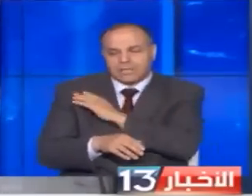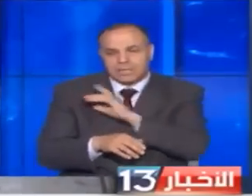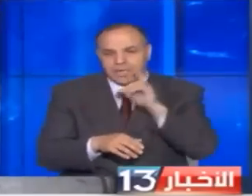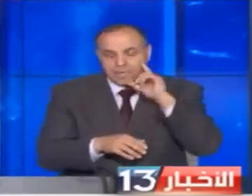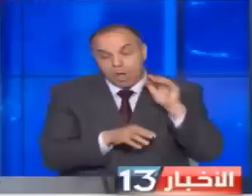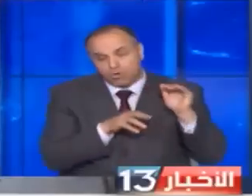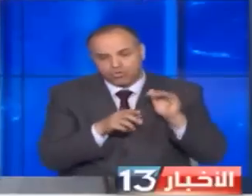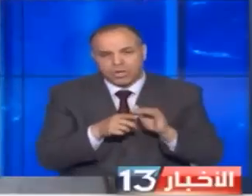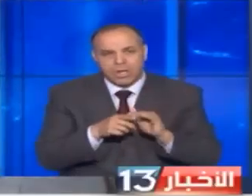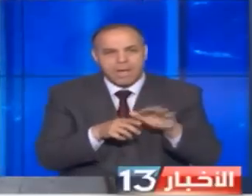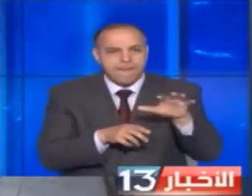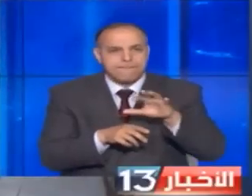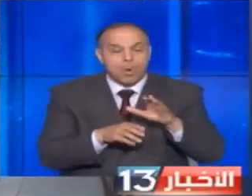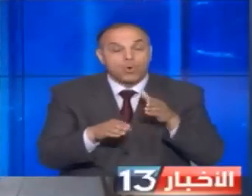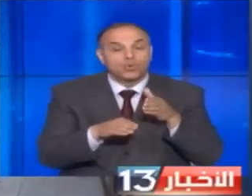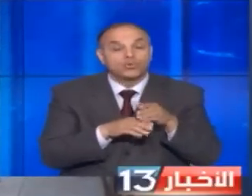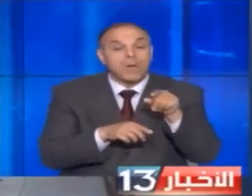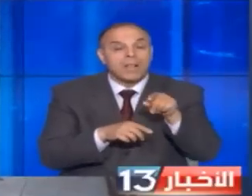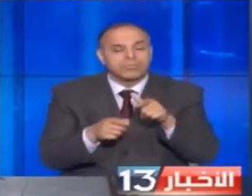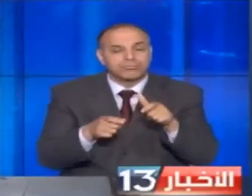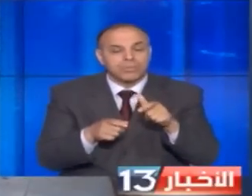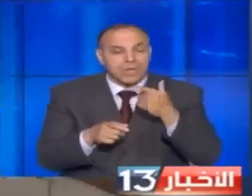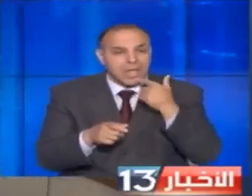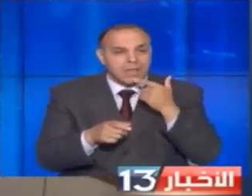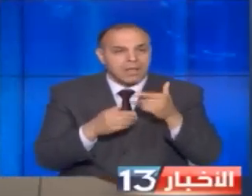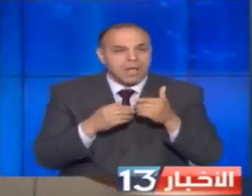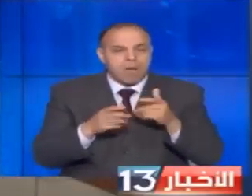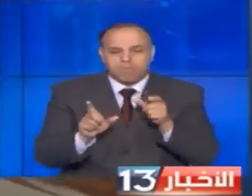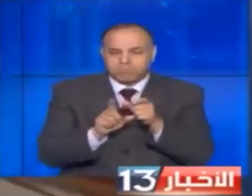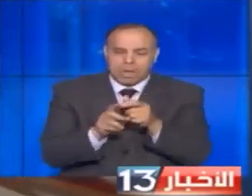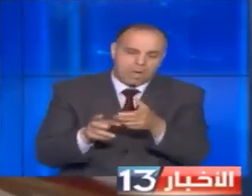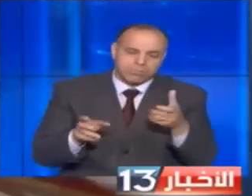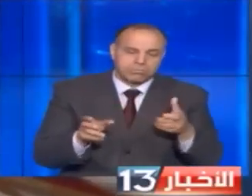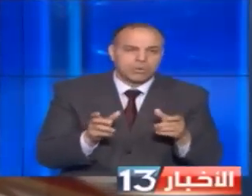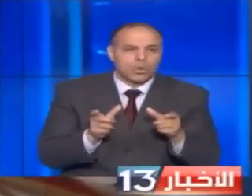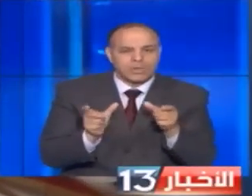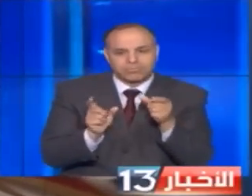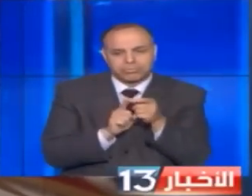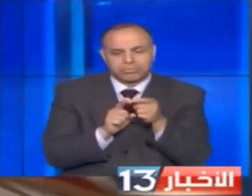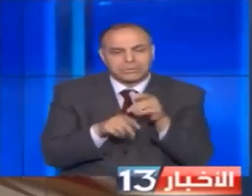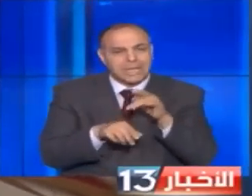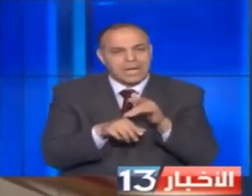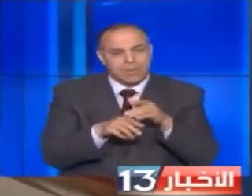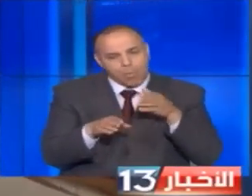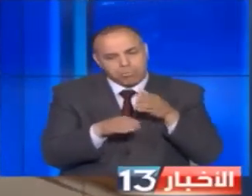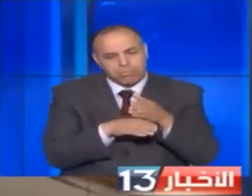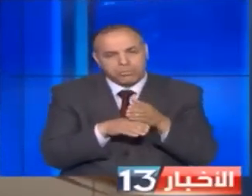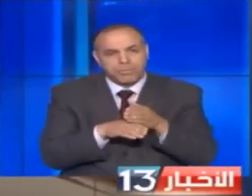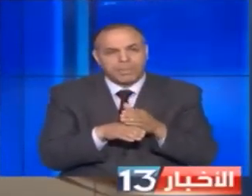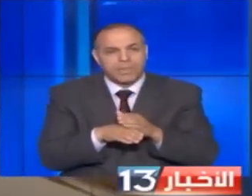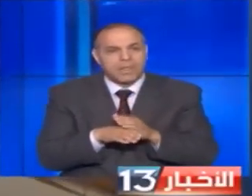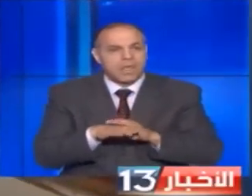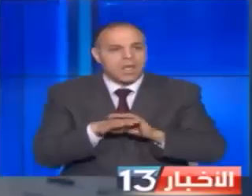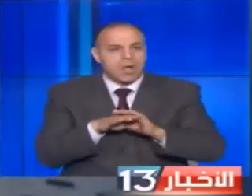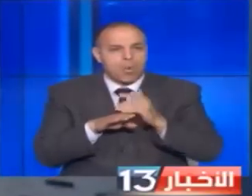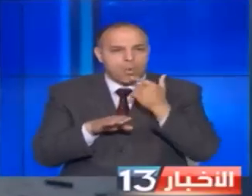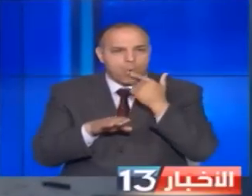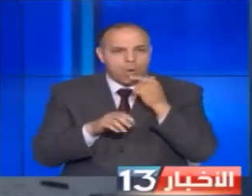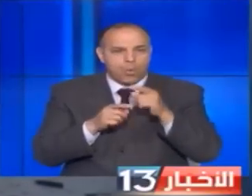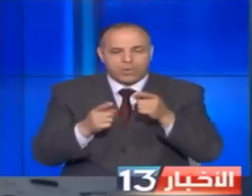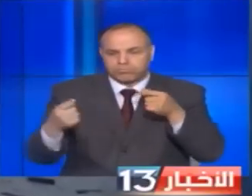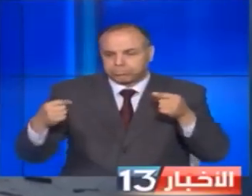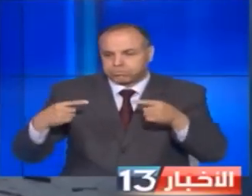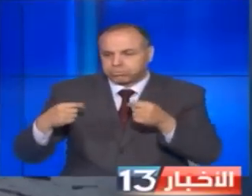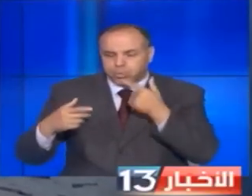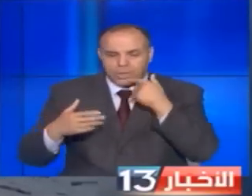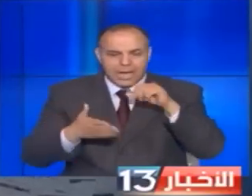الليبى الى موقع الهجوم حيث قامت بفك الحصار عن الكتيبه التي تعرضت للهجوم في الاثناء وفي ضوء الاشتباكات